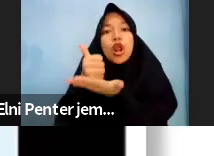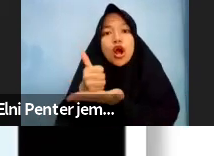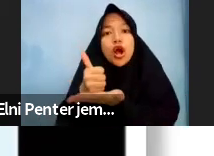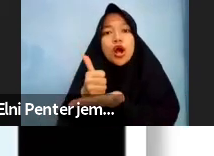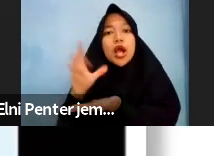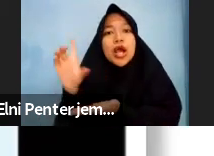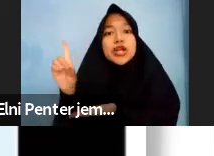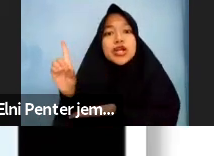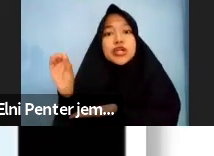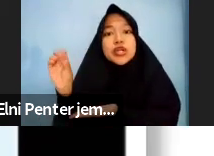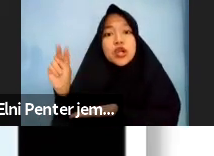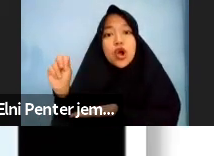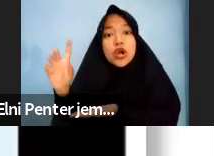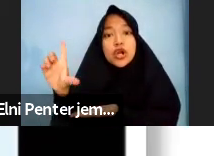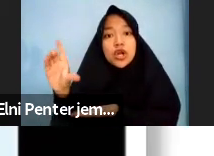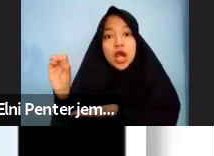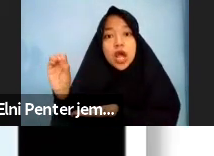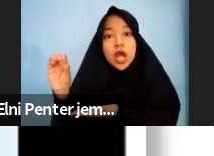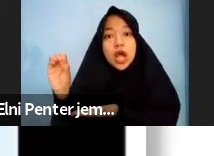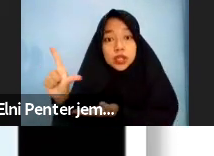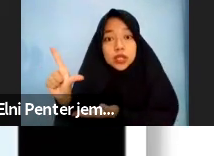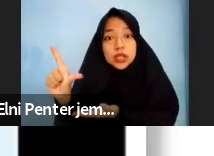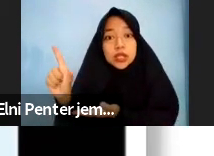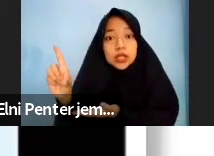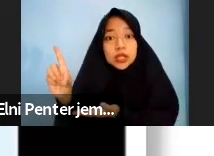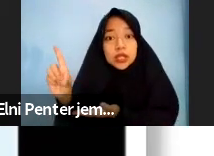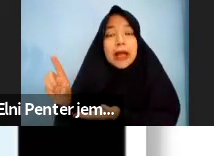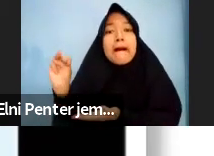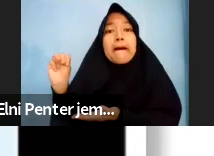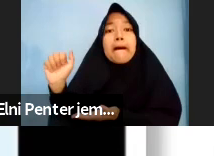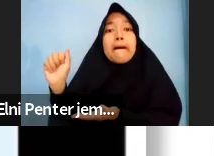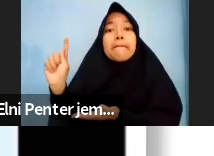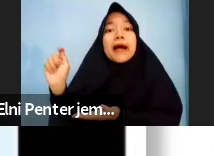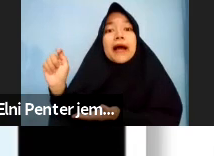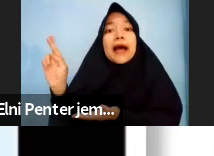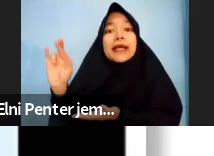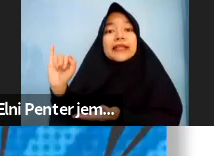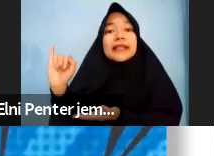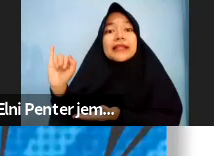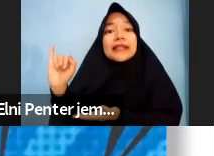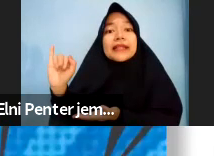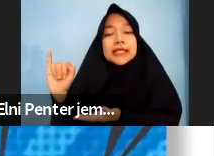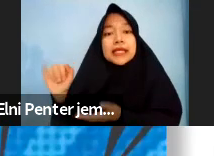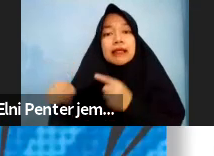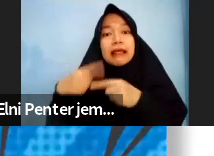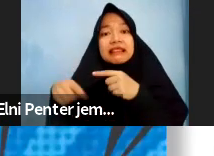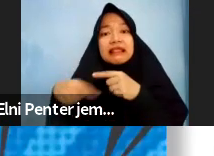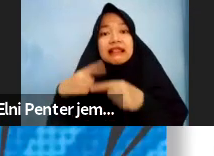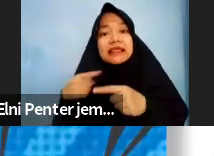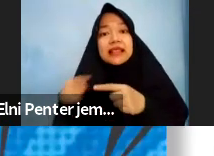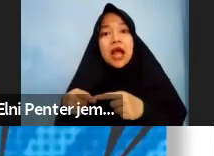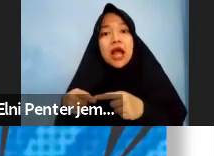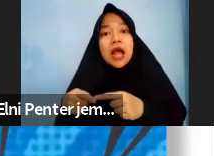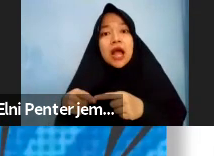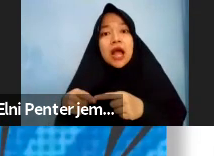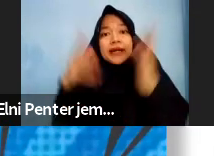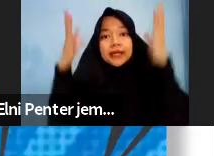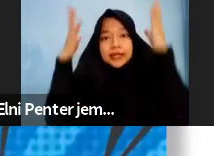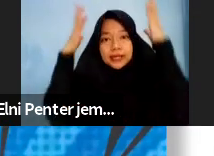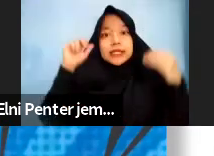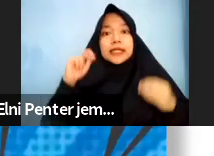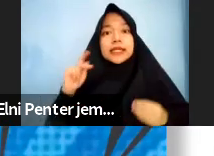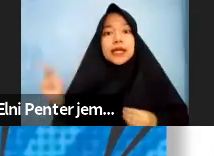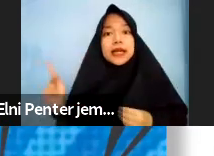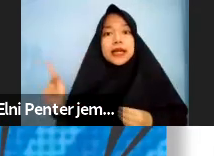budi pekerti tadi cermin empat sahabat Nah selanjutnya ini pesan saya jangan lupa